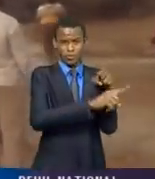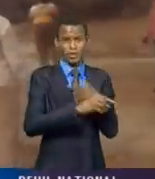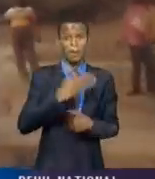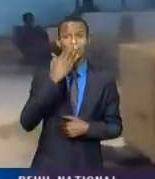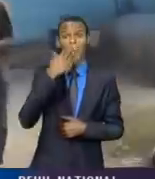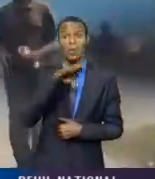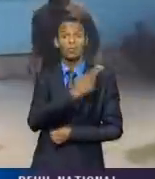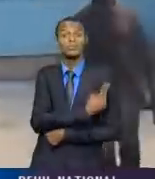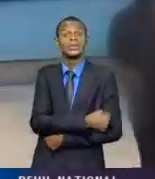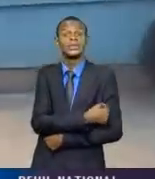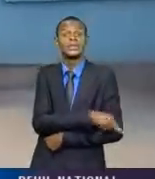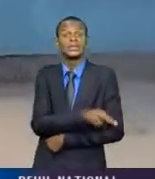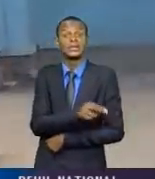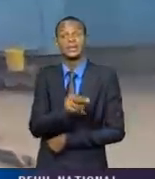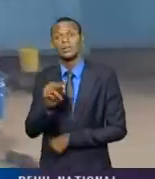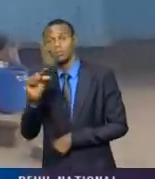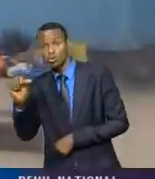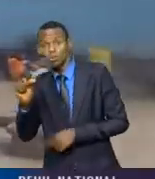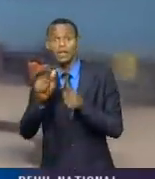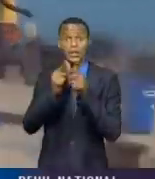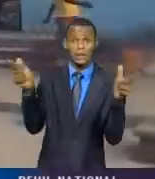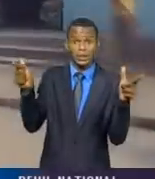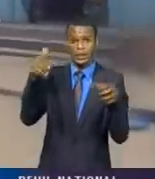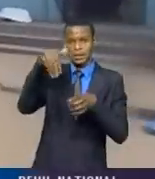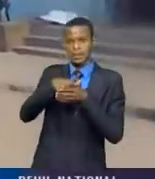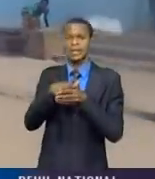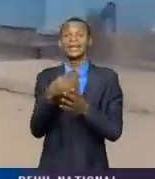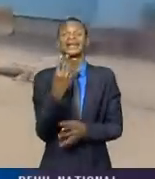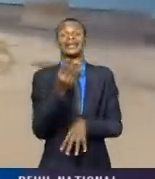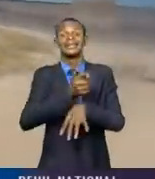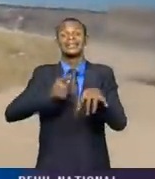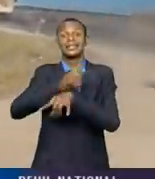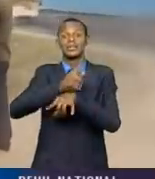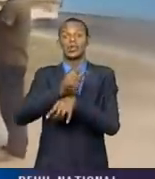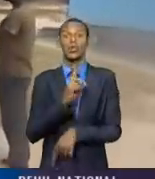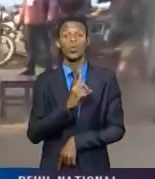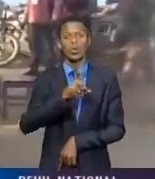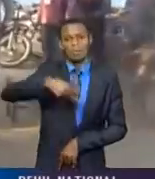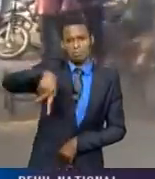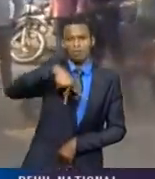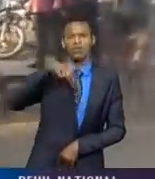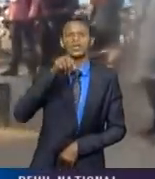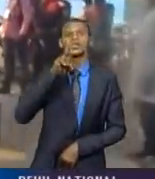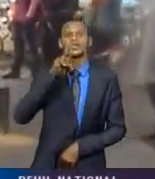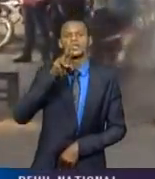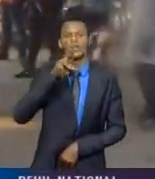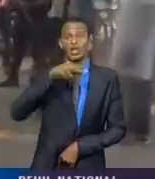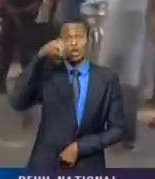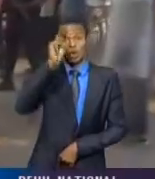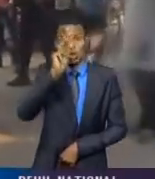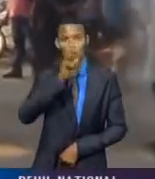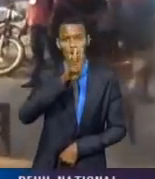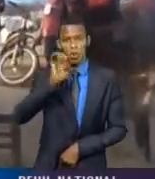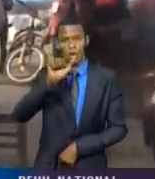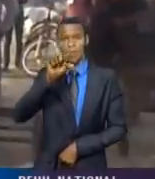et centre médical éparpillés dans les quatre territoires et les deux villes qui comme d'hab' robin du nord ubangi en général et celle de la